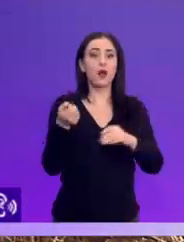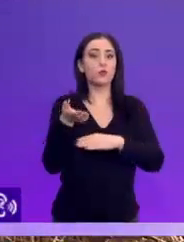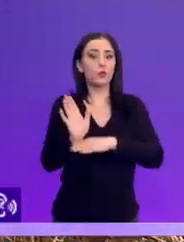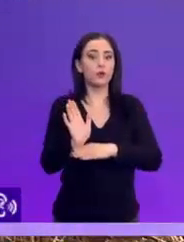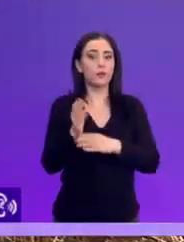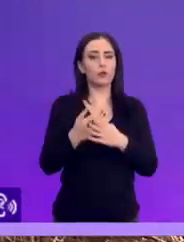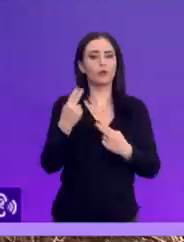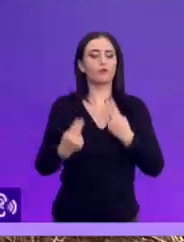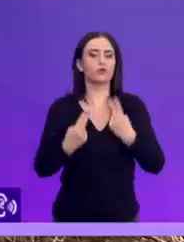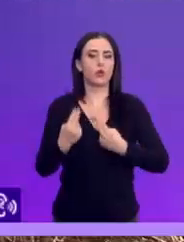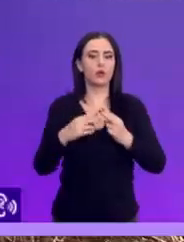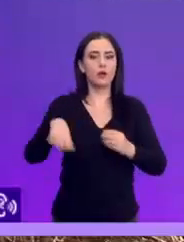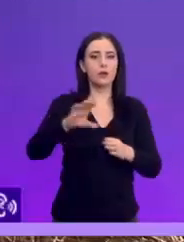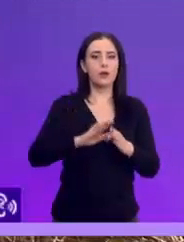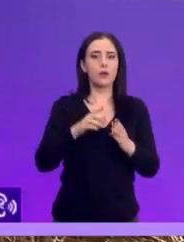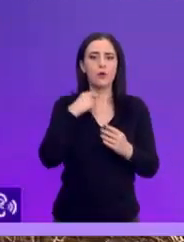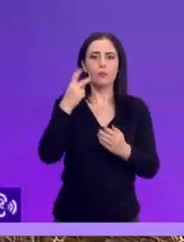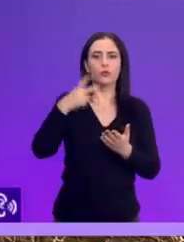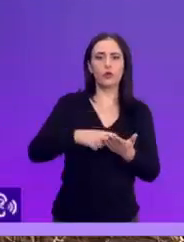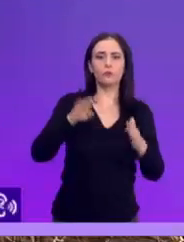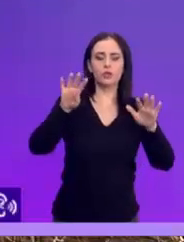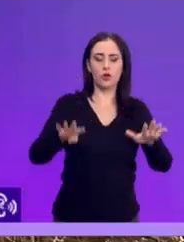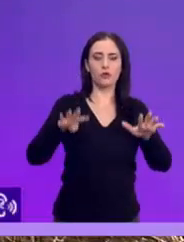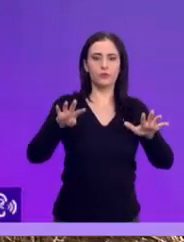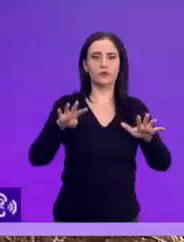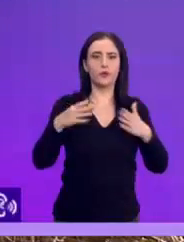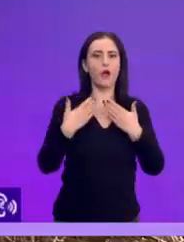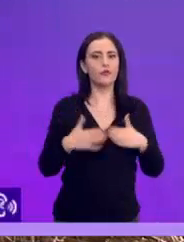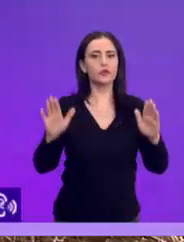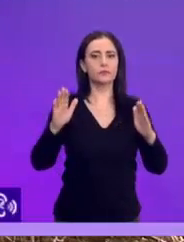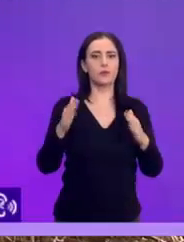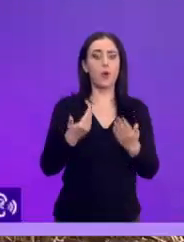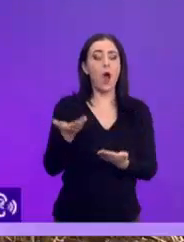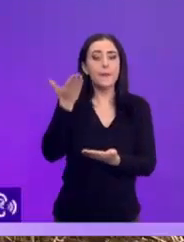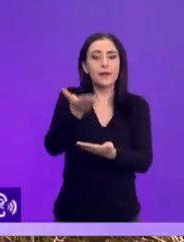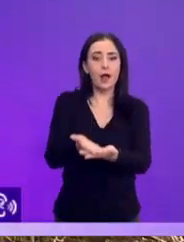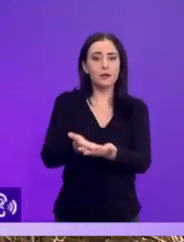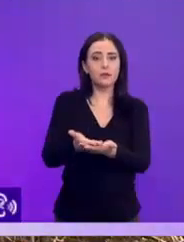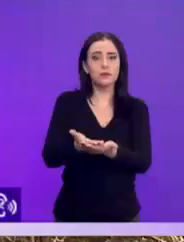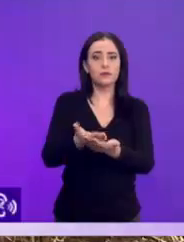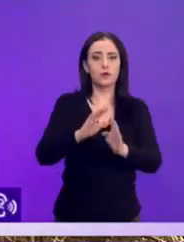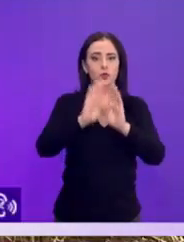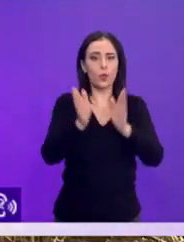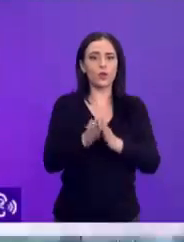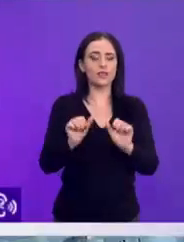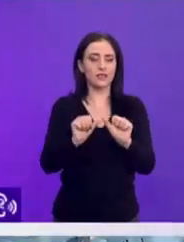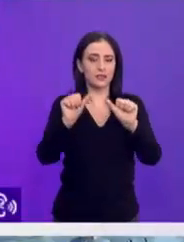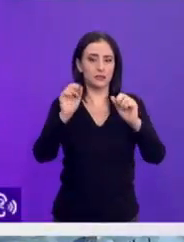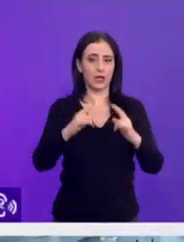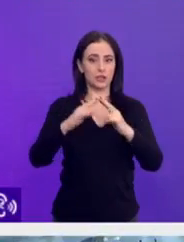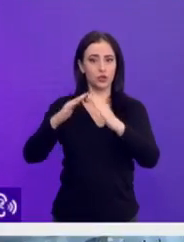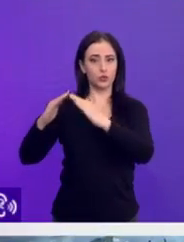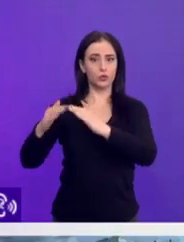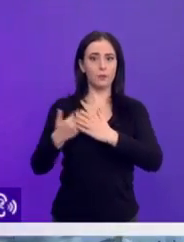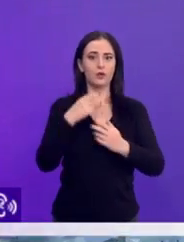de funcționare. În anul 2019 au fost aplicate 6 sancțiuni, au fost